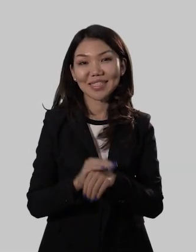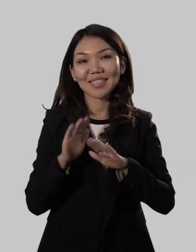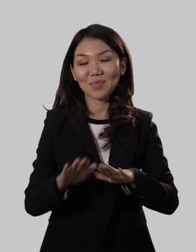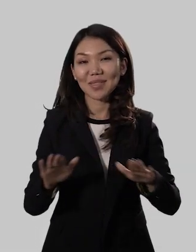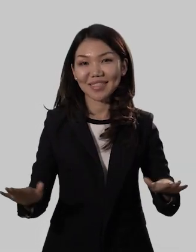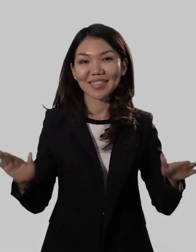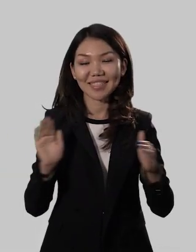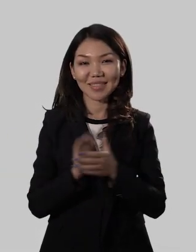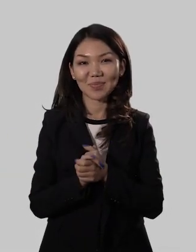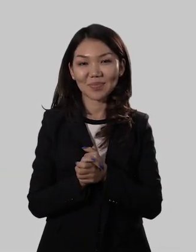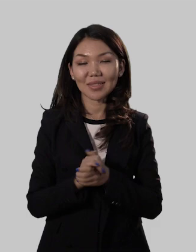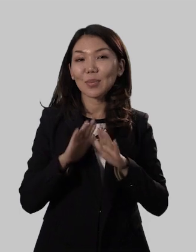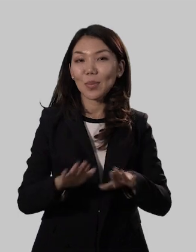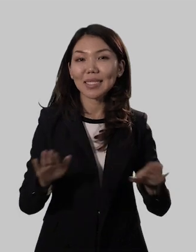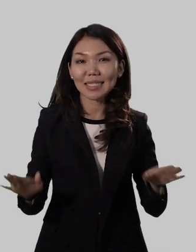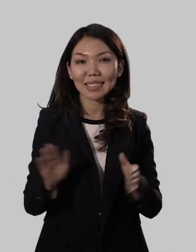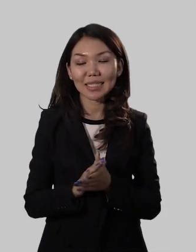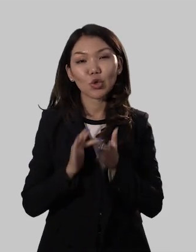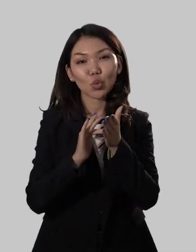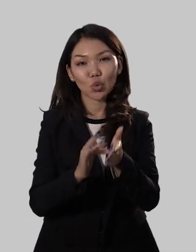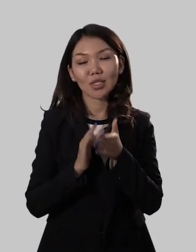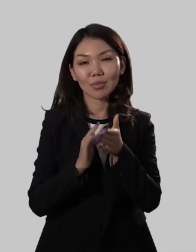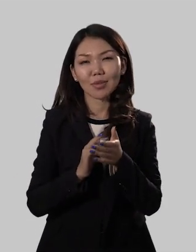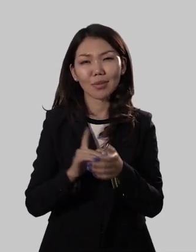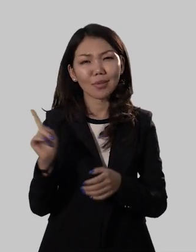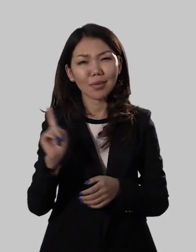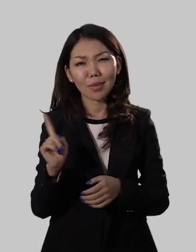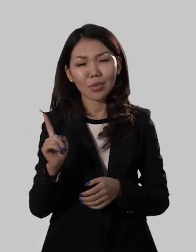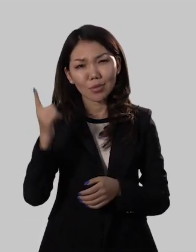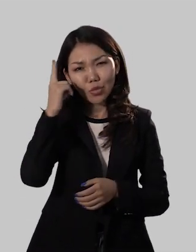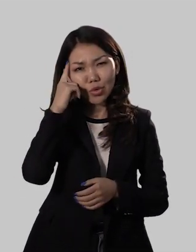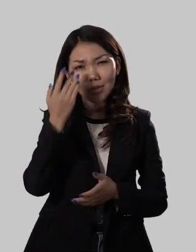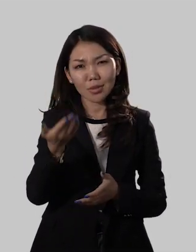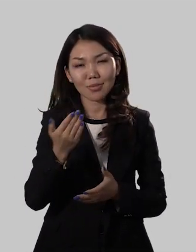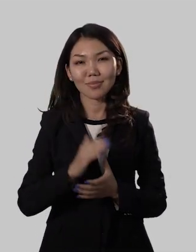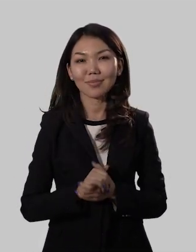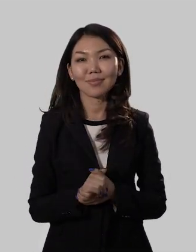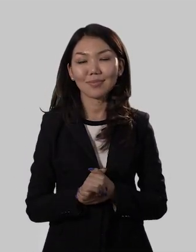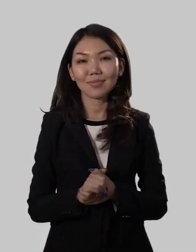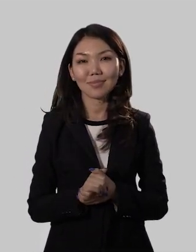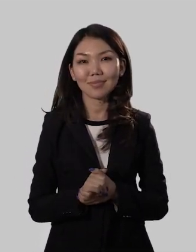Азаматсыңар балдар. Балдар, туризм деген эмнеде ойлойсуңар?